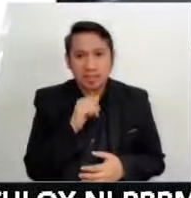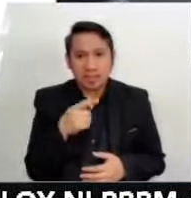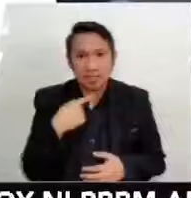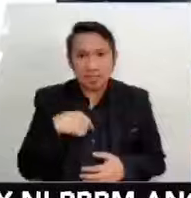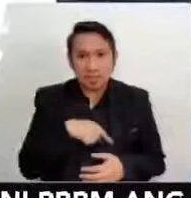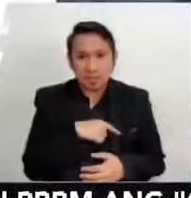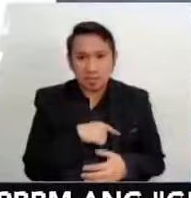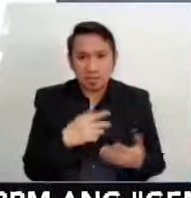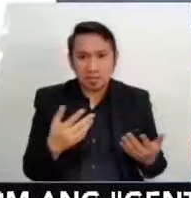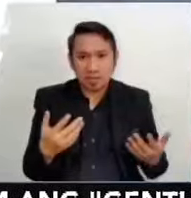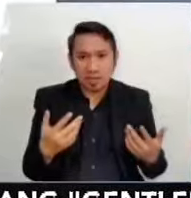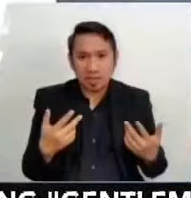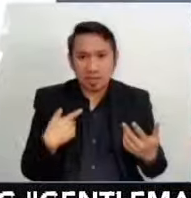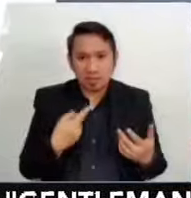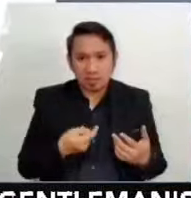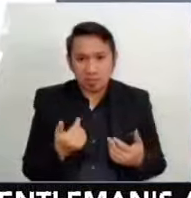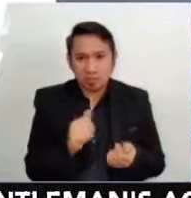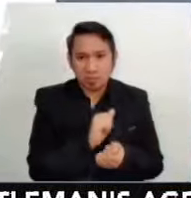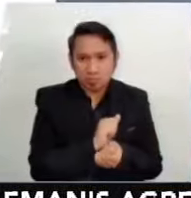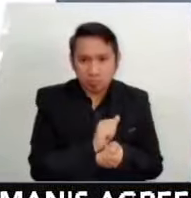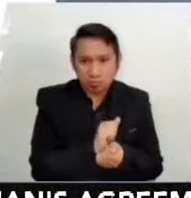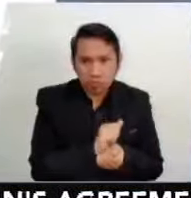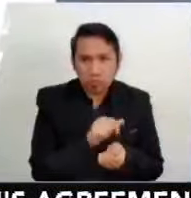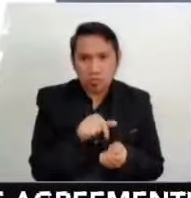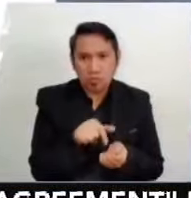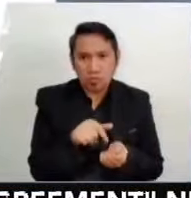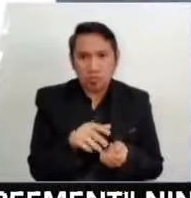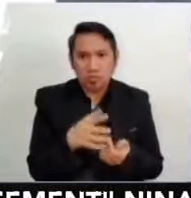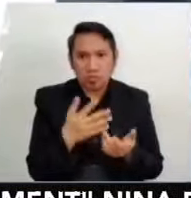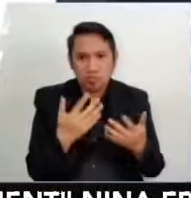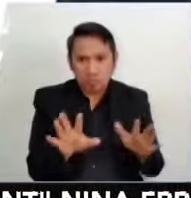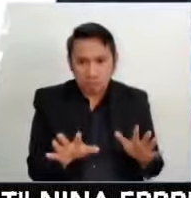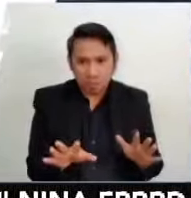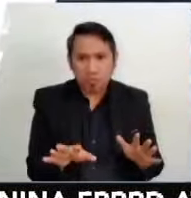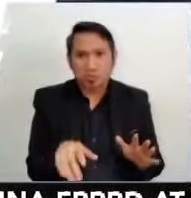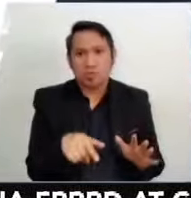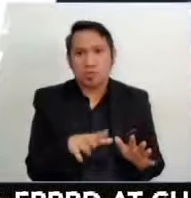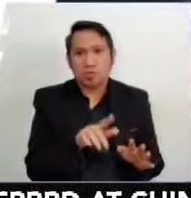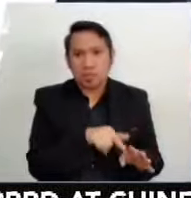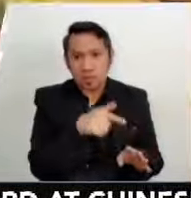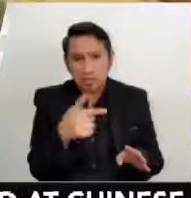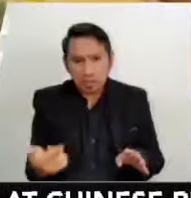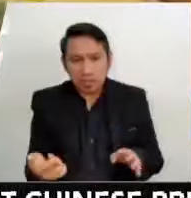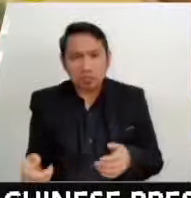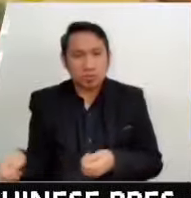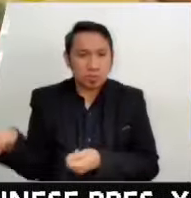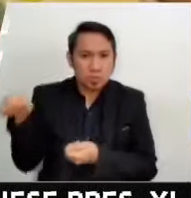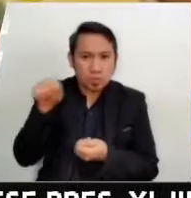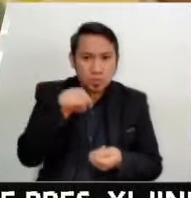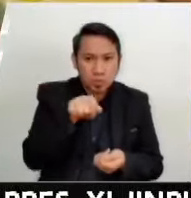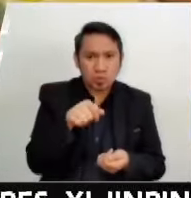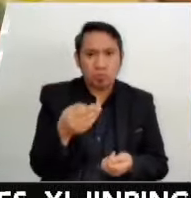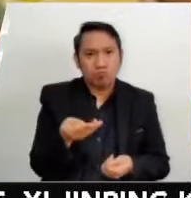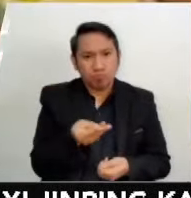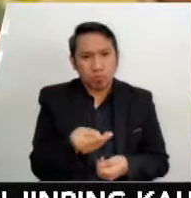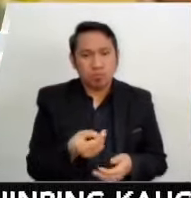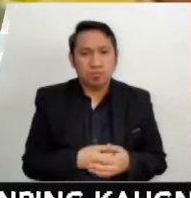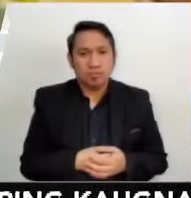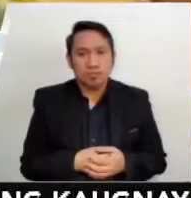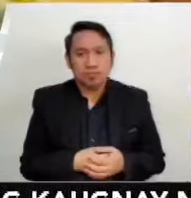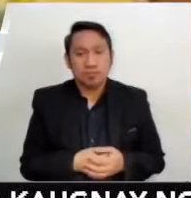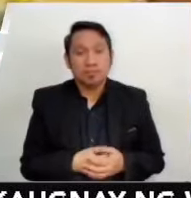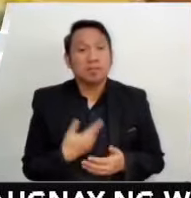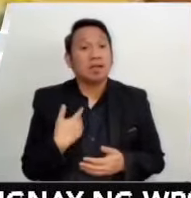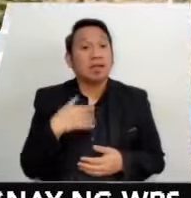pal niya tapos kuskus banlawan kausa kahapon idineklara ni